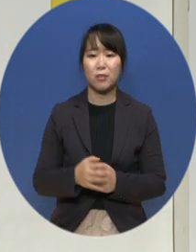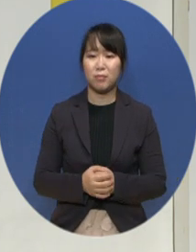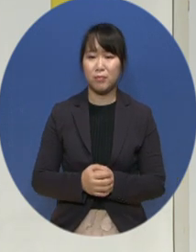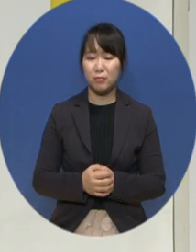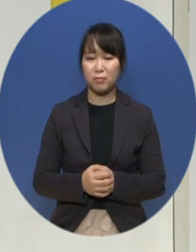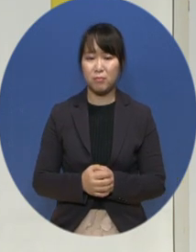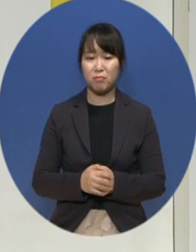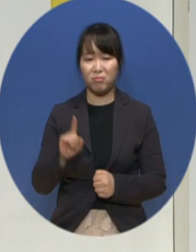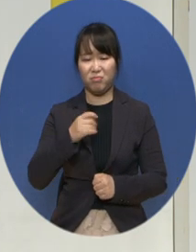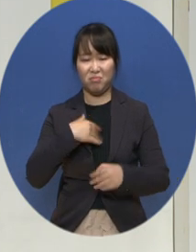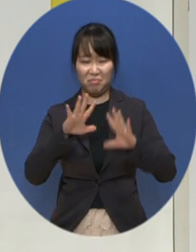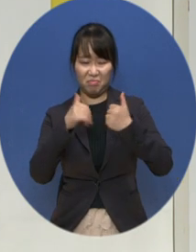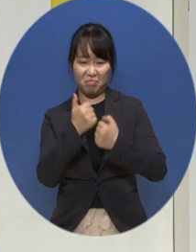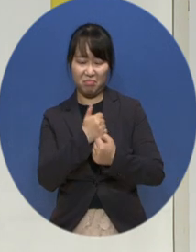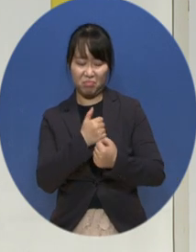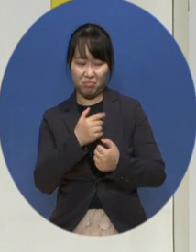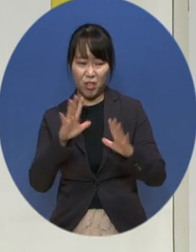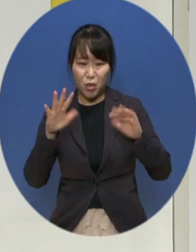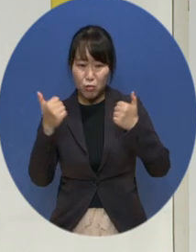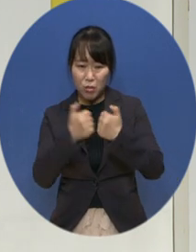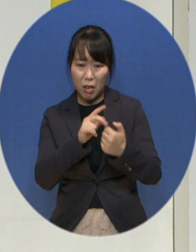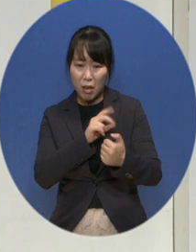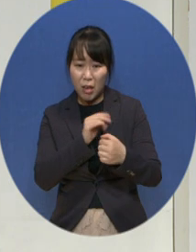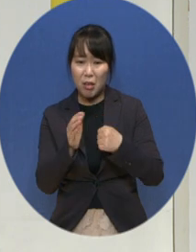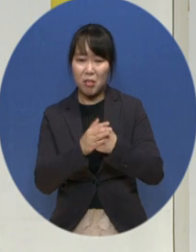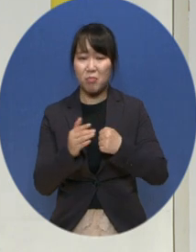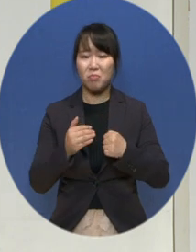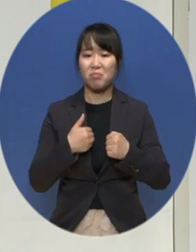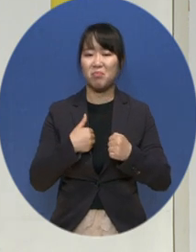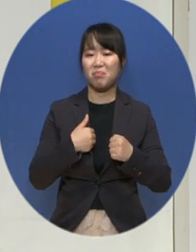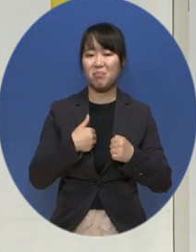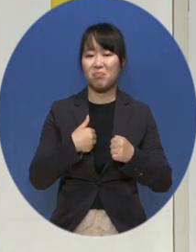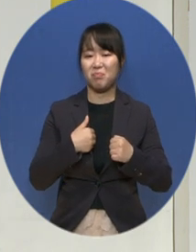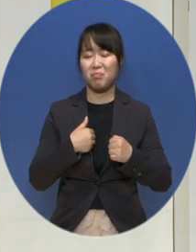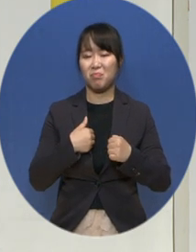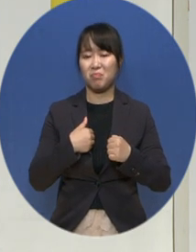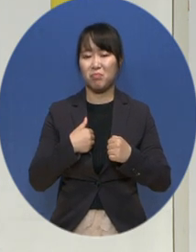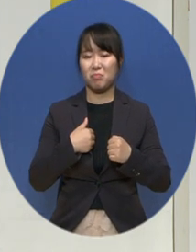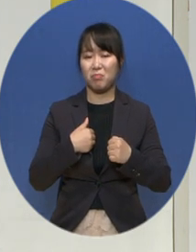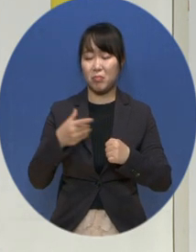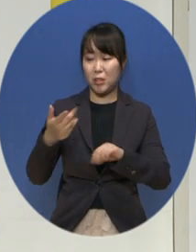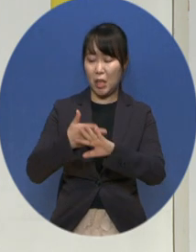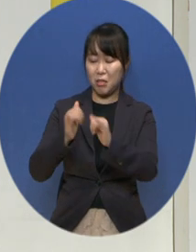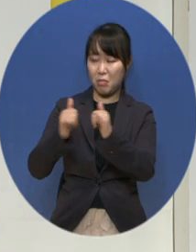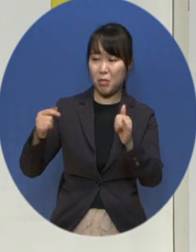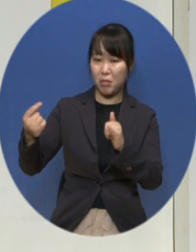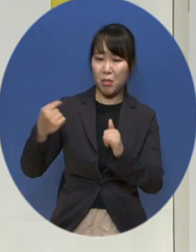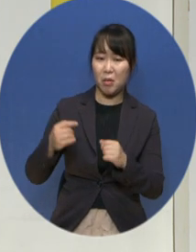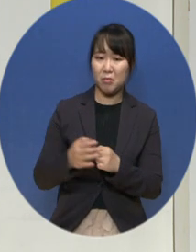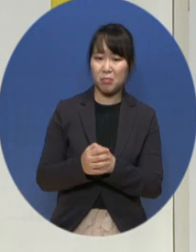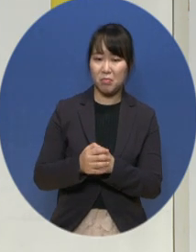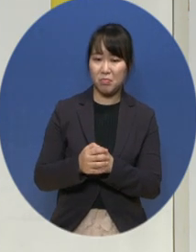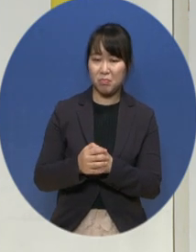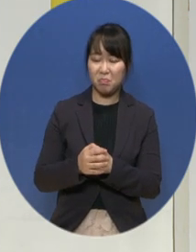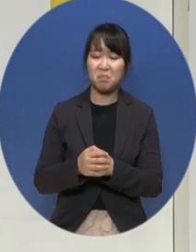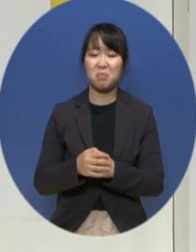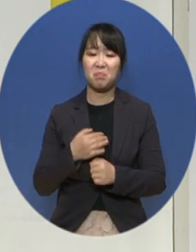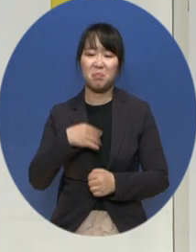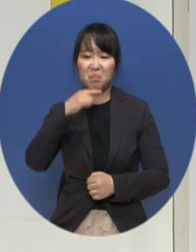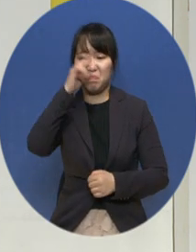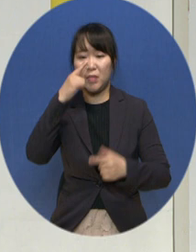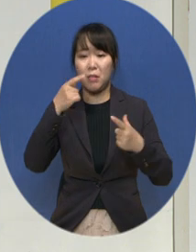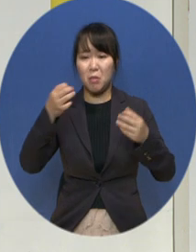개념어 국회의원이 라고 해서 에 현대가 안테 혹시 뭐 이렇게 범죄는 것처럼